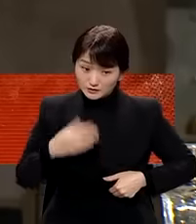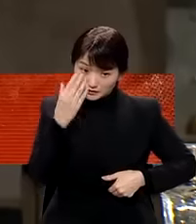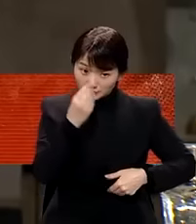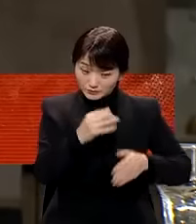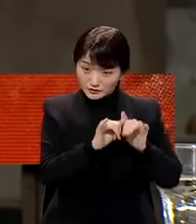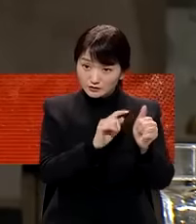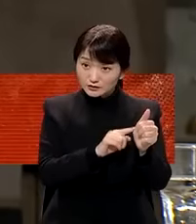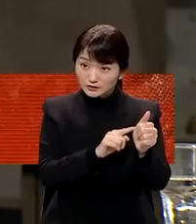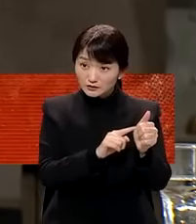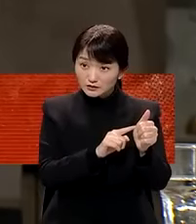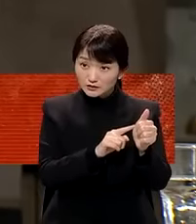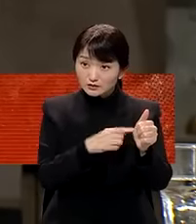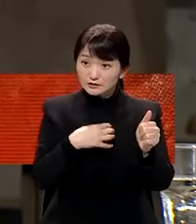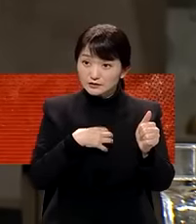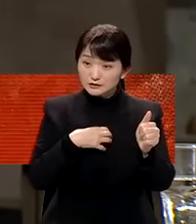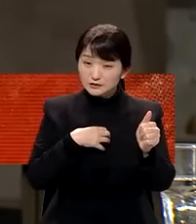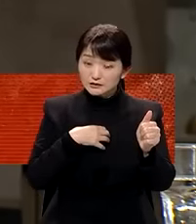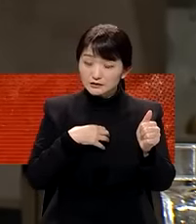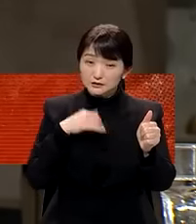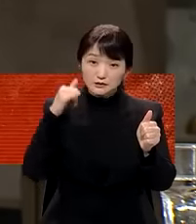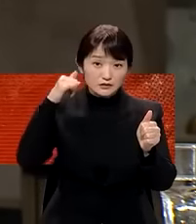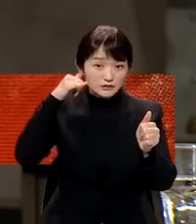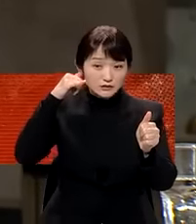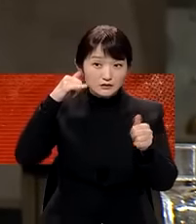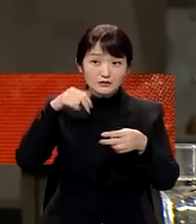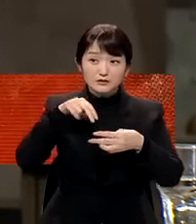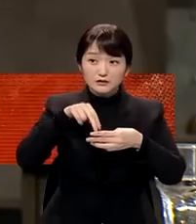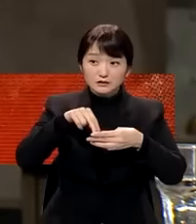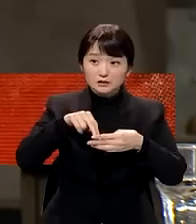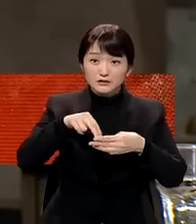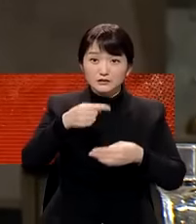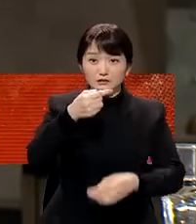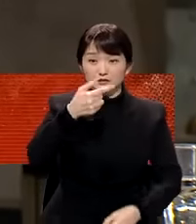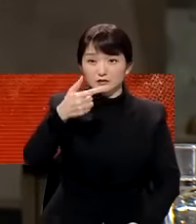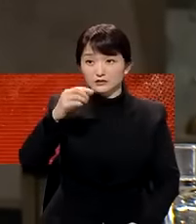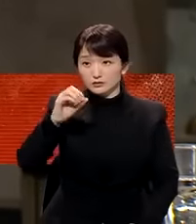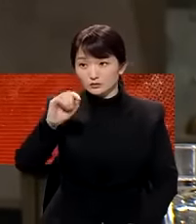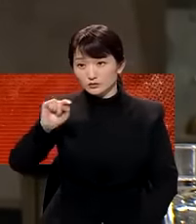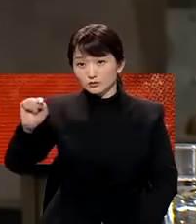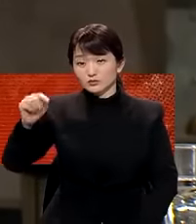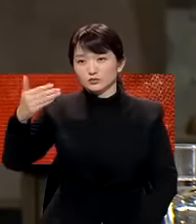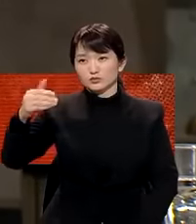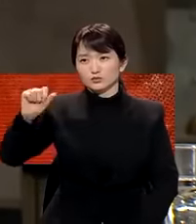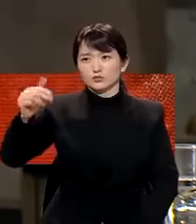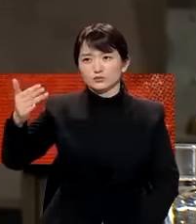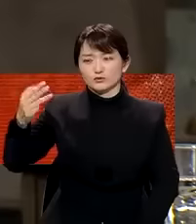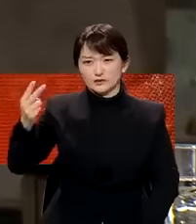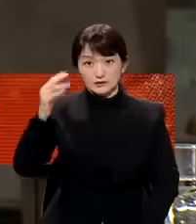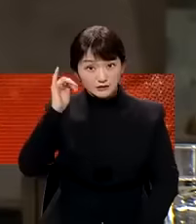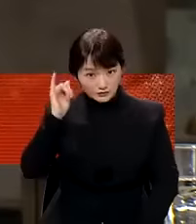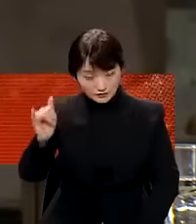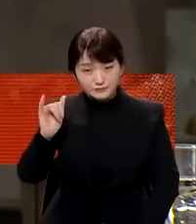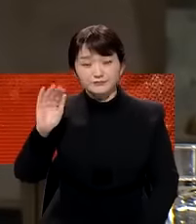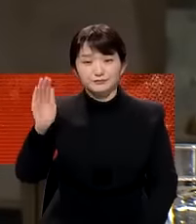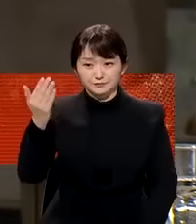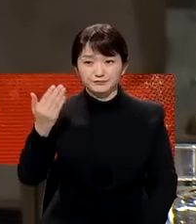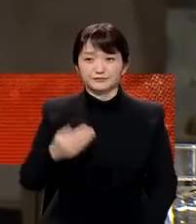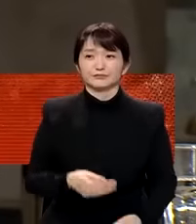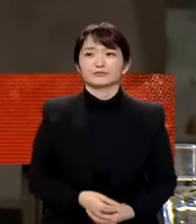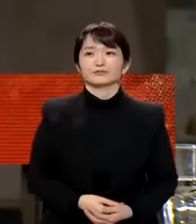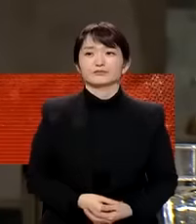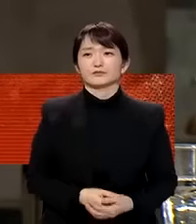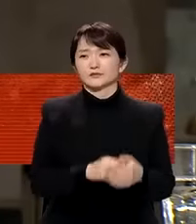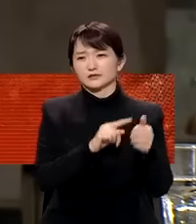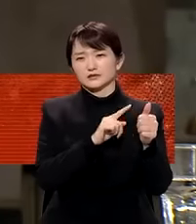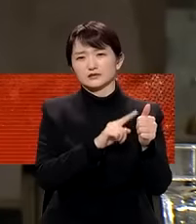때는 노숙인 위기 대응 콜센터 1600 국에 95 82로 연락을 해 주시면 될 거 같고요 사실